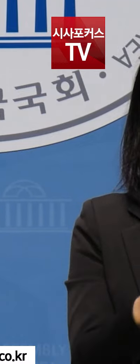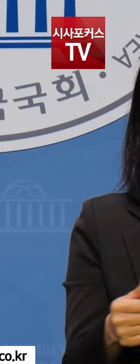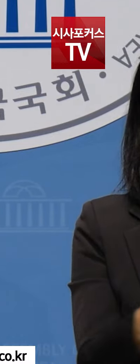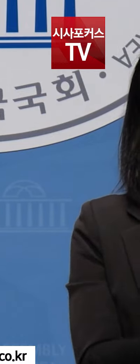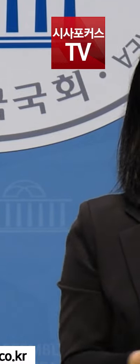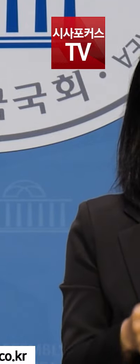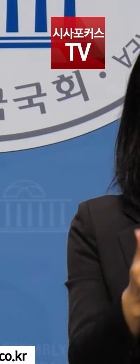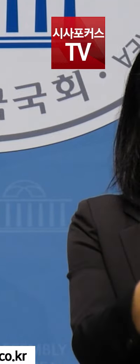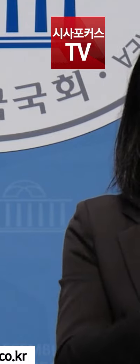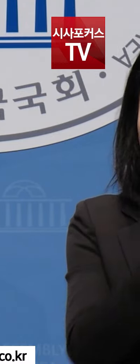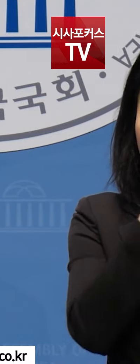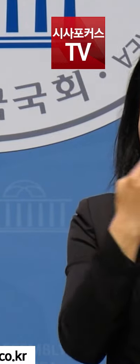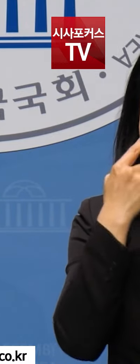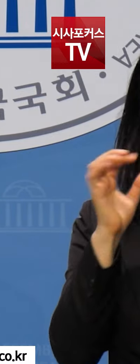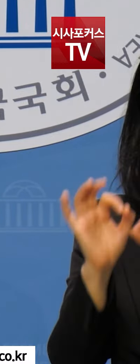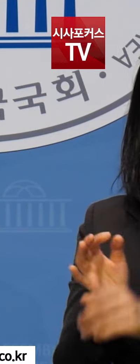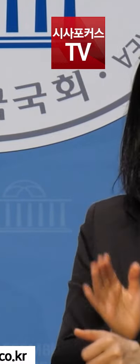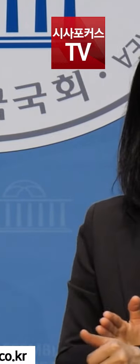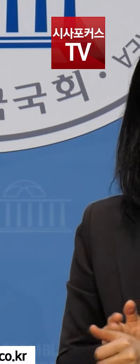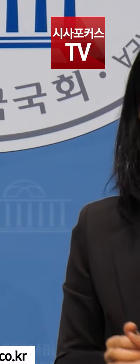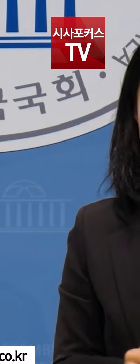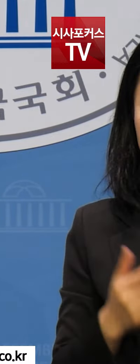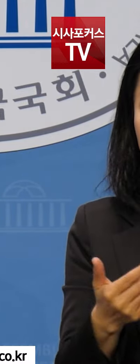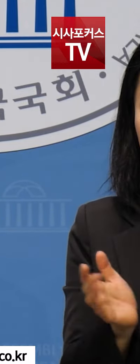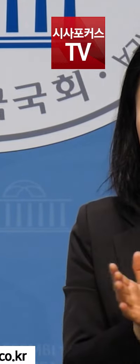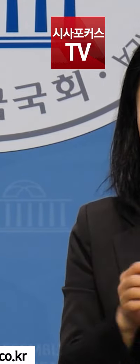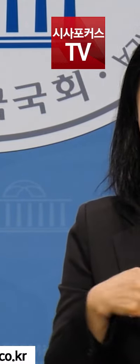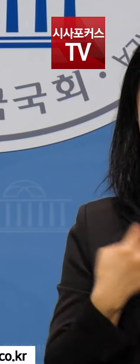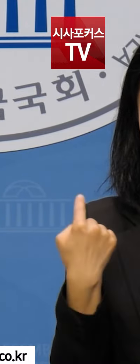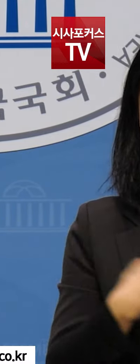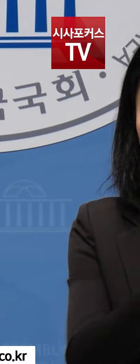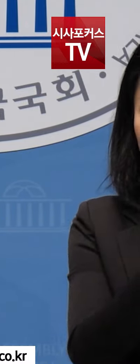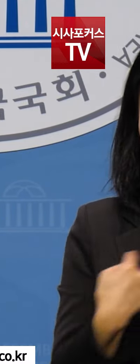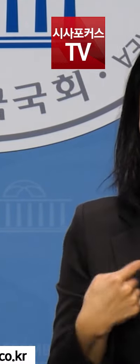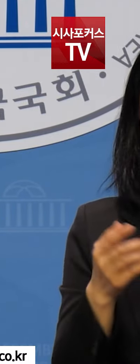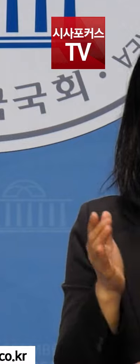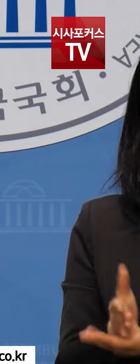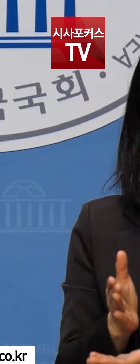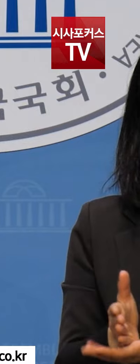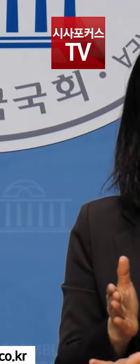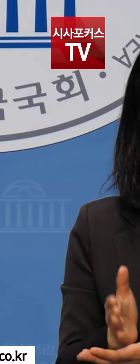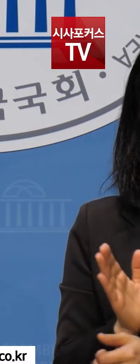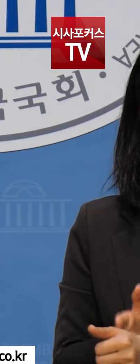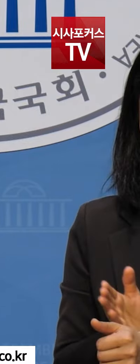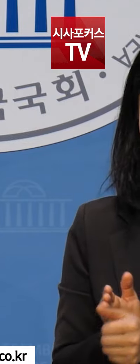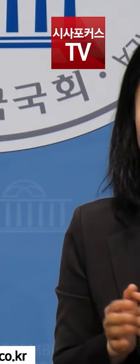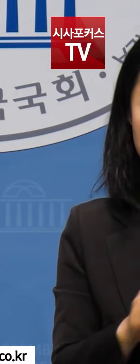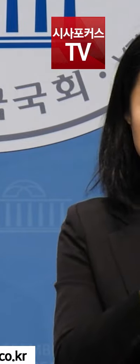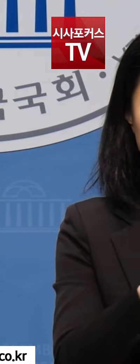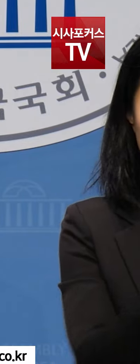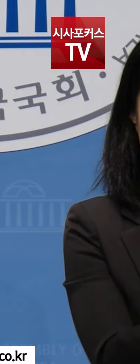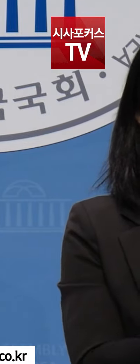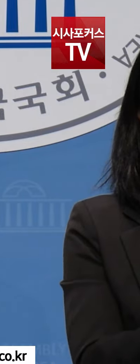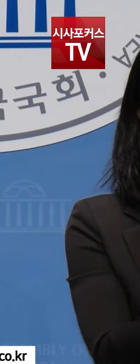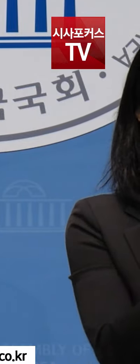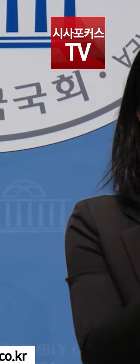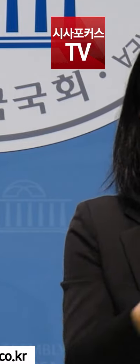그 증거입니다. 민주당은 자기 부정, 자기 모순, 방통위 2인 체제 위법성